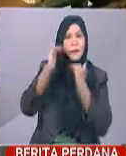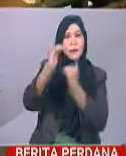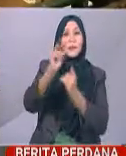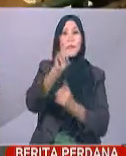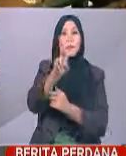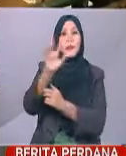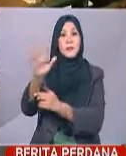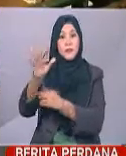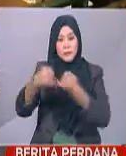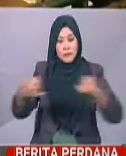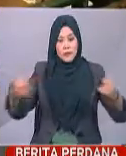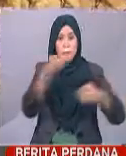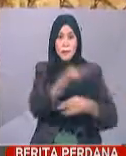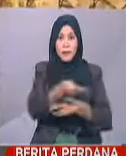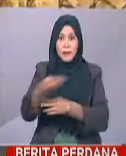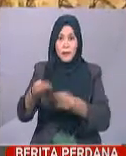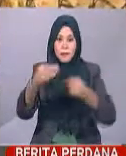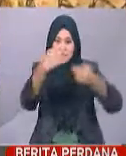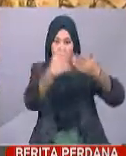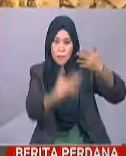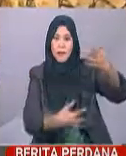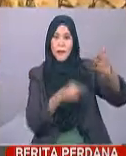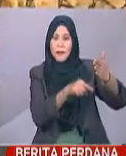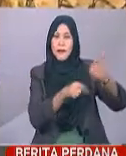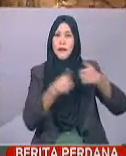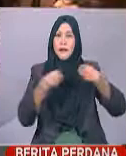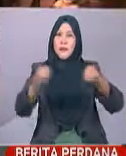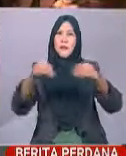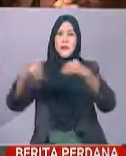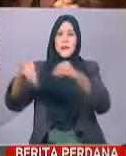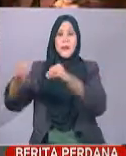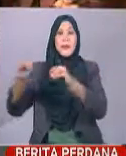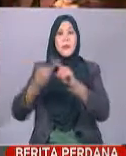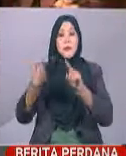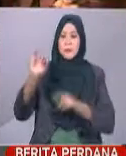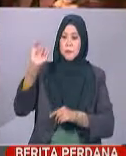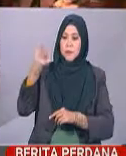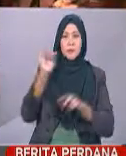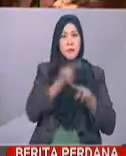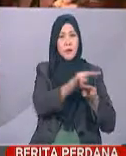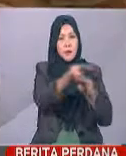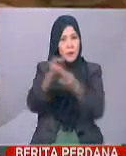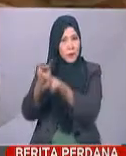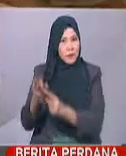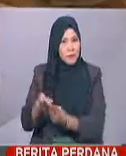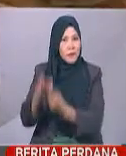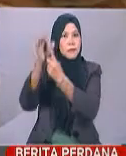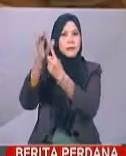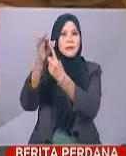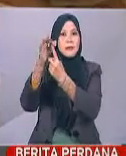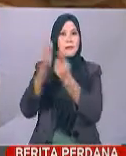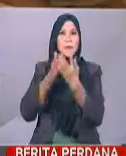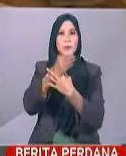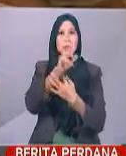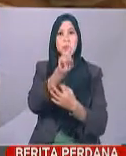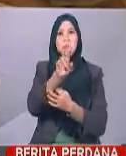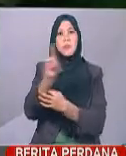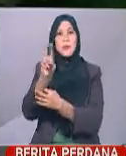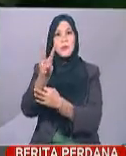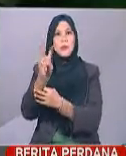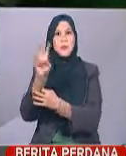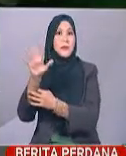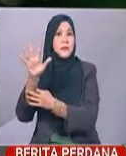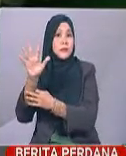jenis barangan yang menjadi pilihan utama pengguna di pasaran. Setakat semalam, pemantauan khas telah dilaksanakan melalui